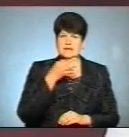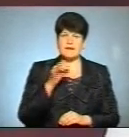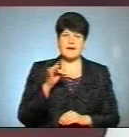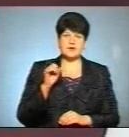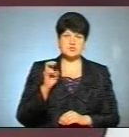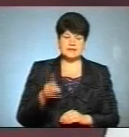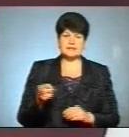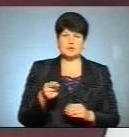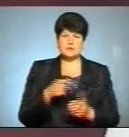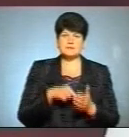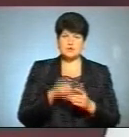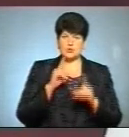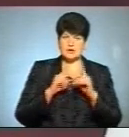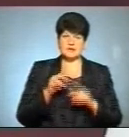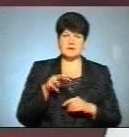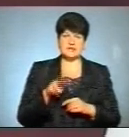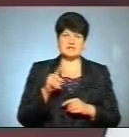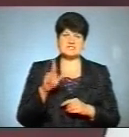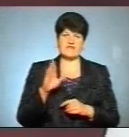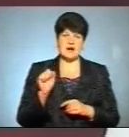речниця Тернопільської міської ради Мар'яна Зварич.